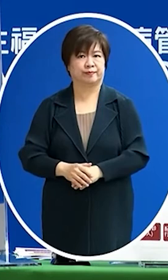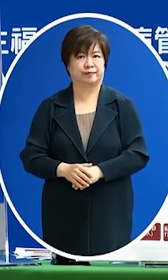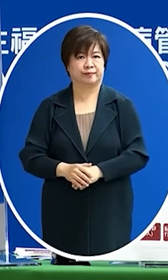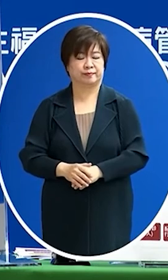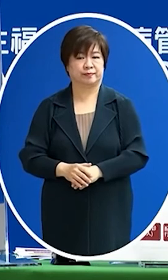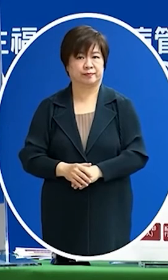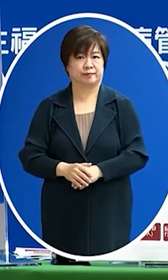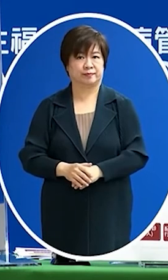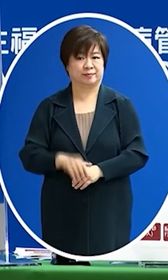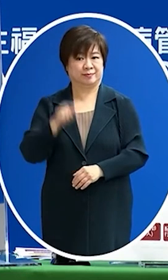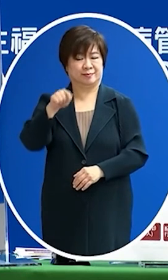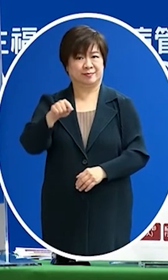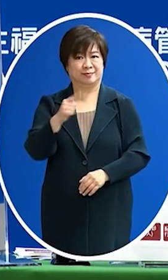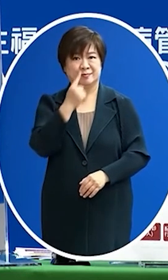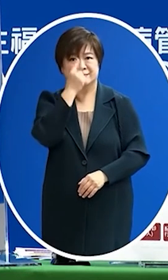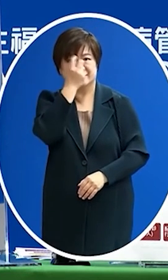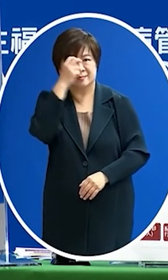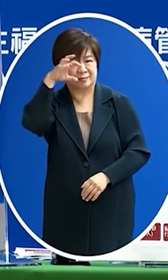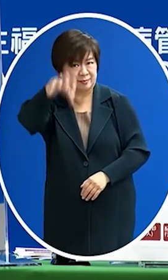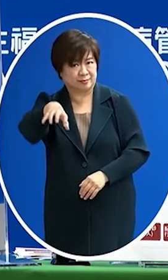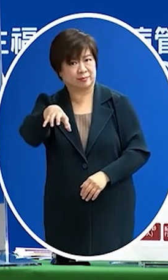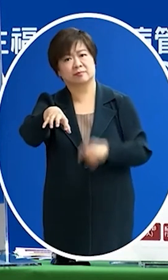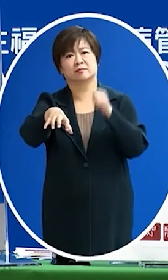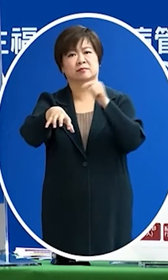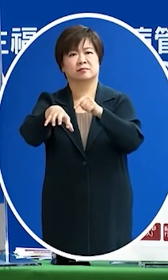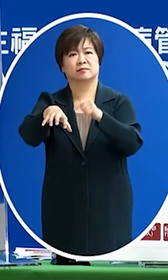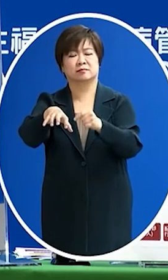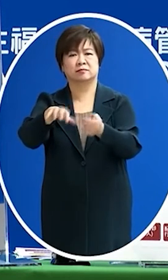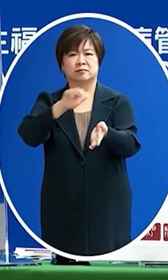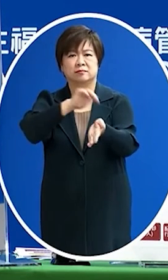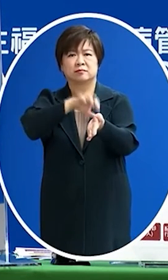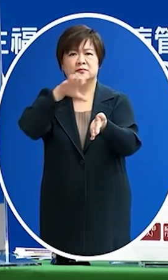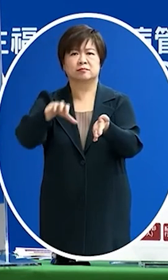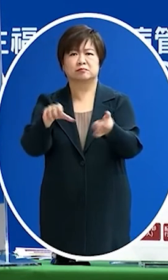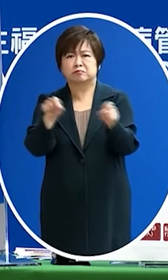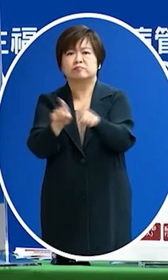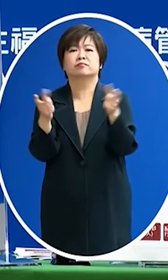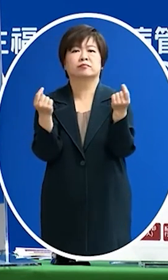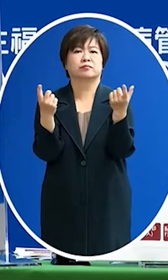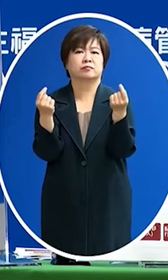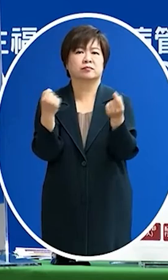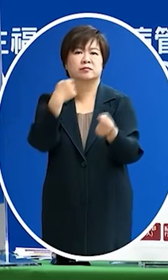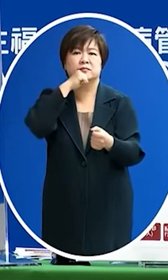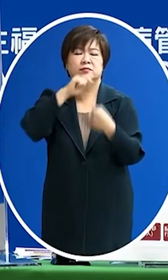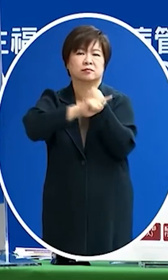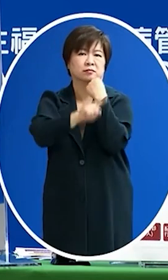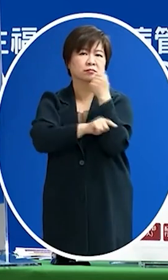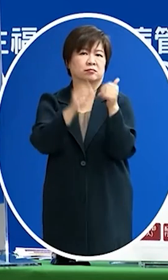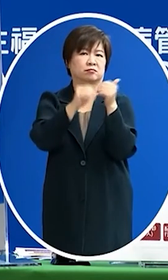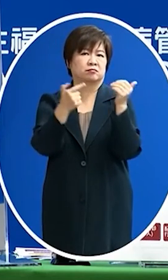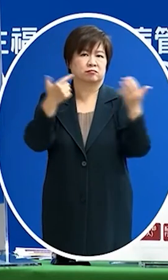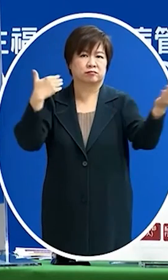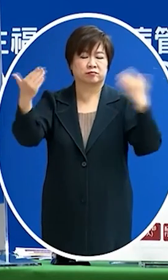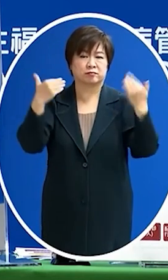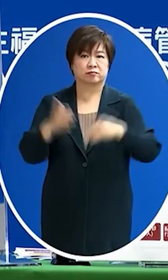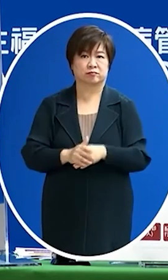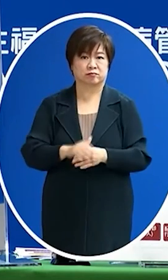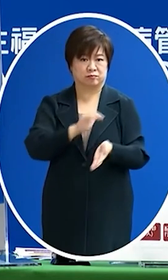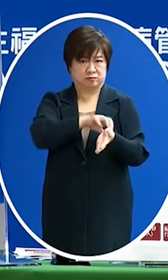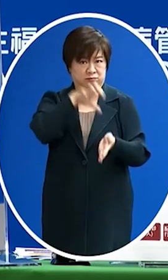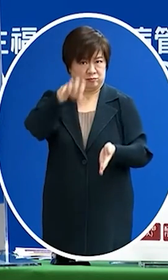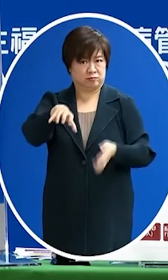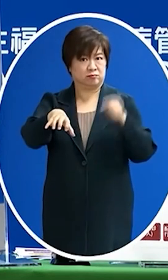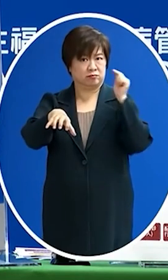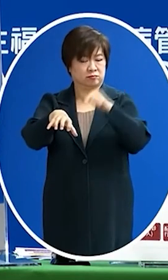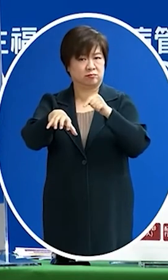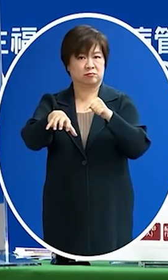的。采检的地方是视同我们的医疗机构。台湾的法律里面很清楚，在医疗机构里